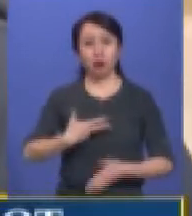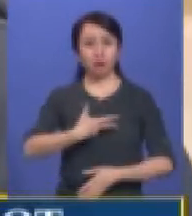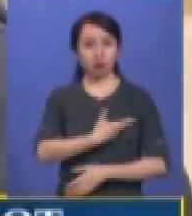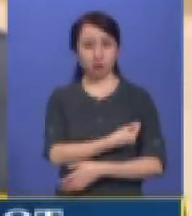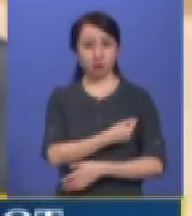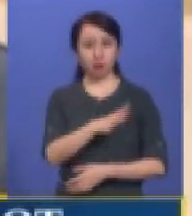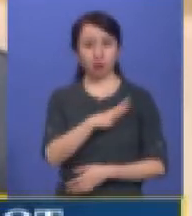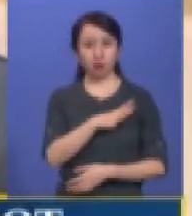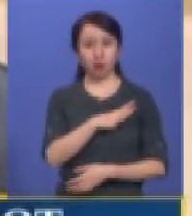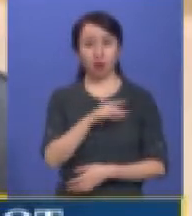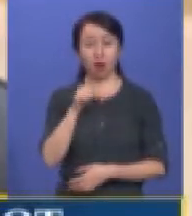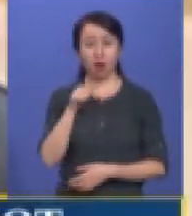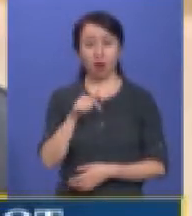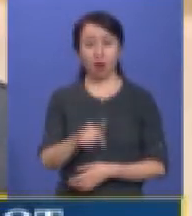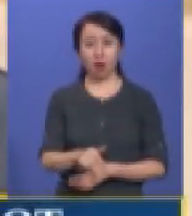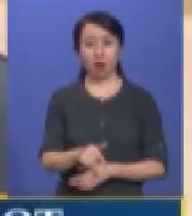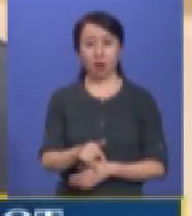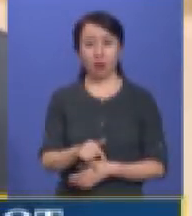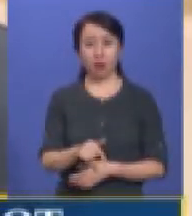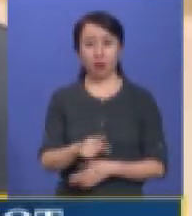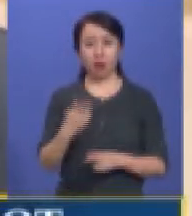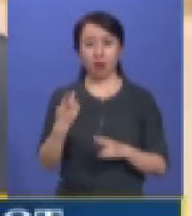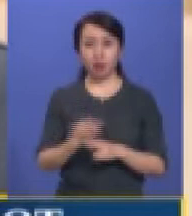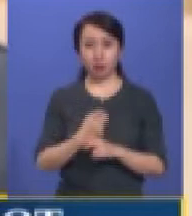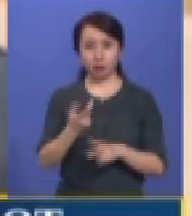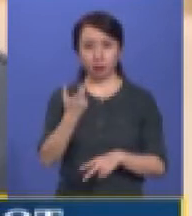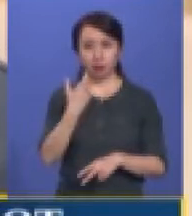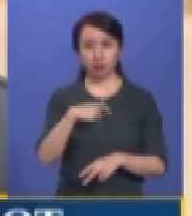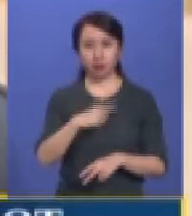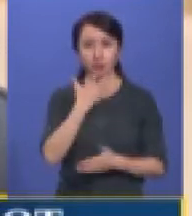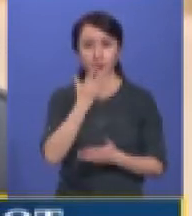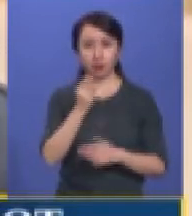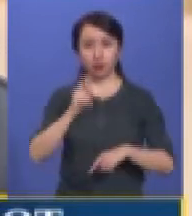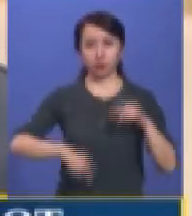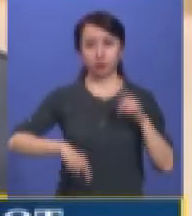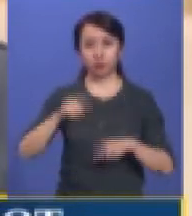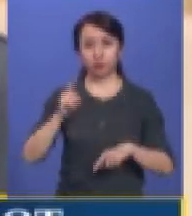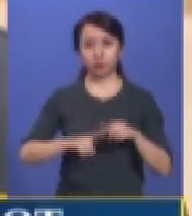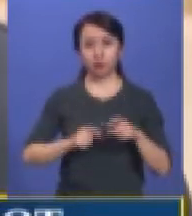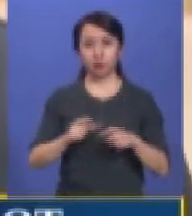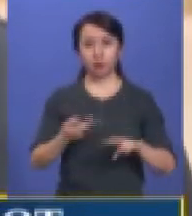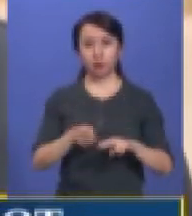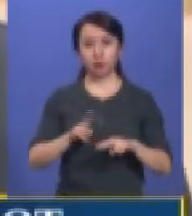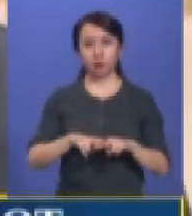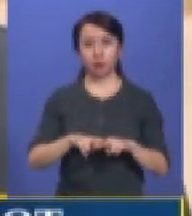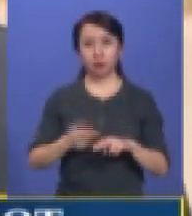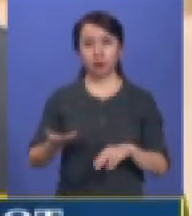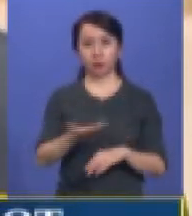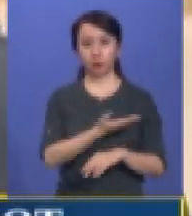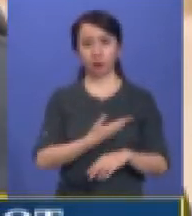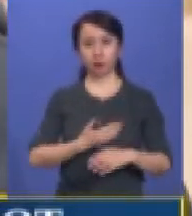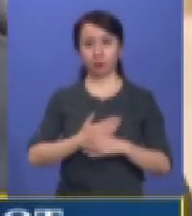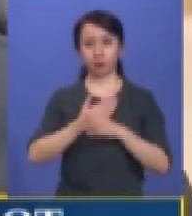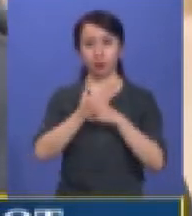вакцинировались, и тем самым они обезопасили себя, своих близких, родных. Поэтому вот мы и